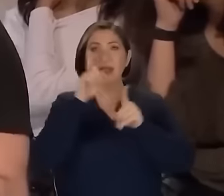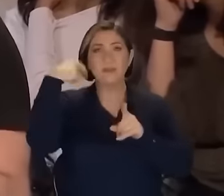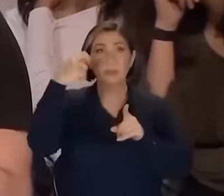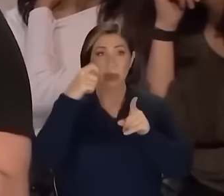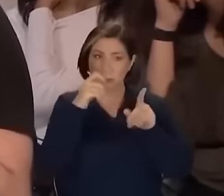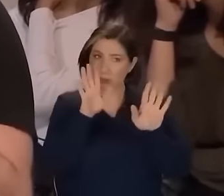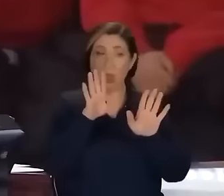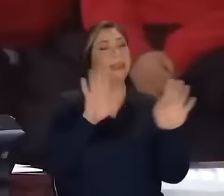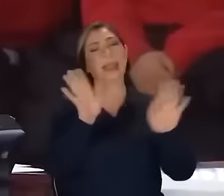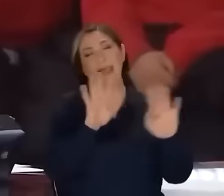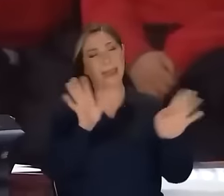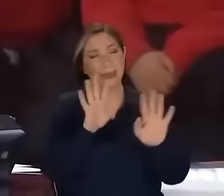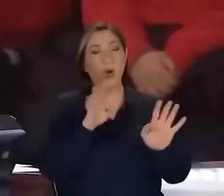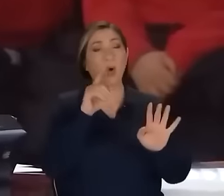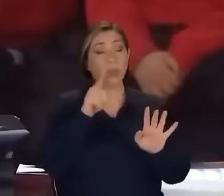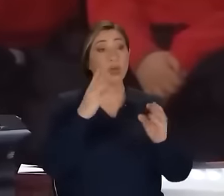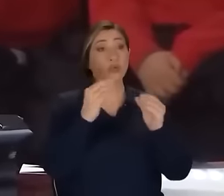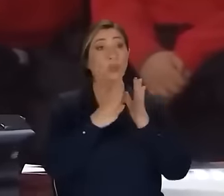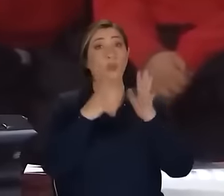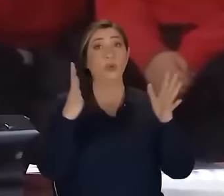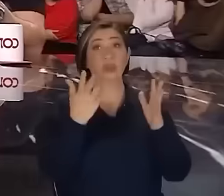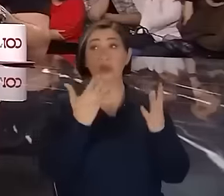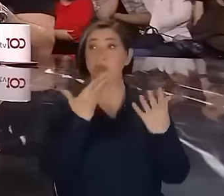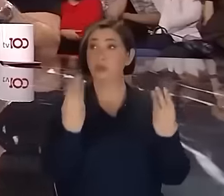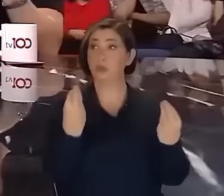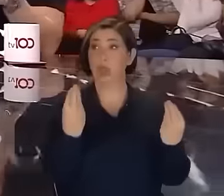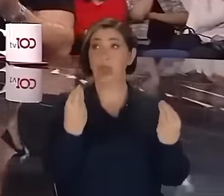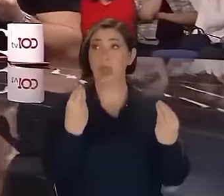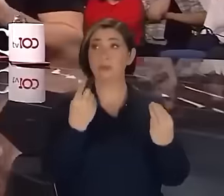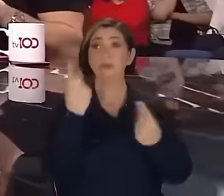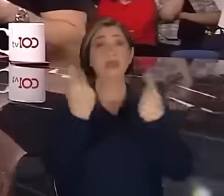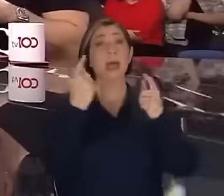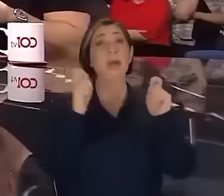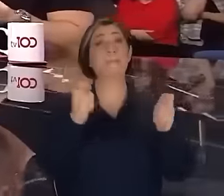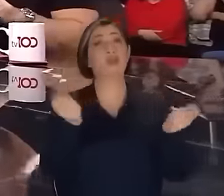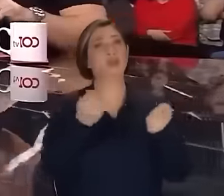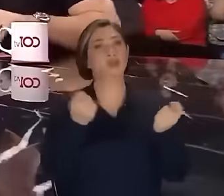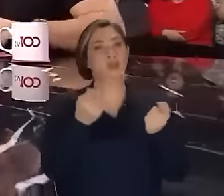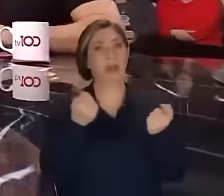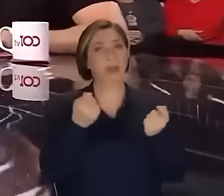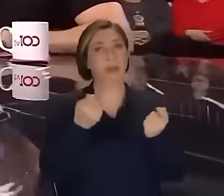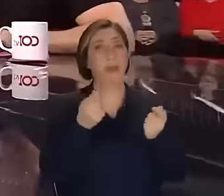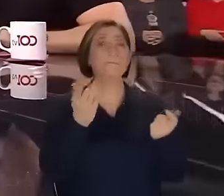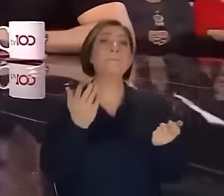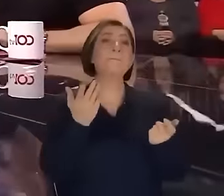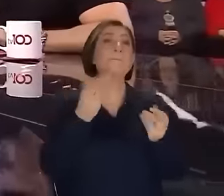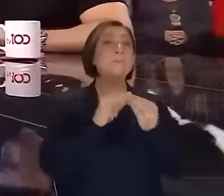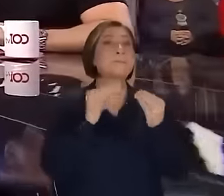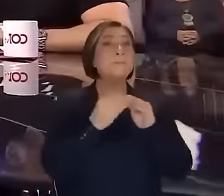Halbuki değil. Çünkü onlar da çok büyük ve şık, güzel bir şeyler yapmaya çalışıyorlar.